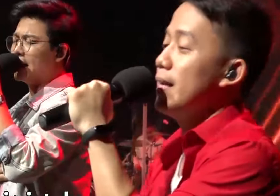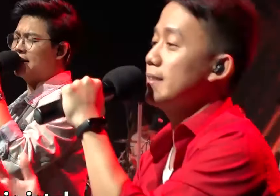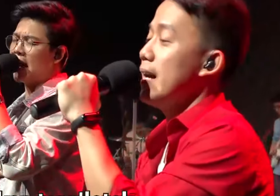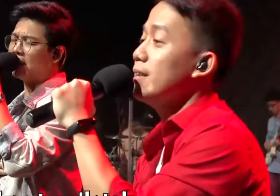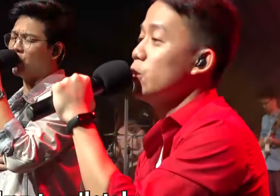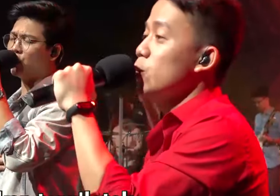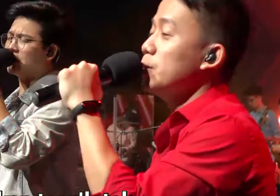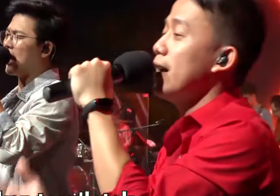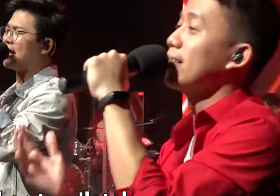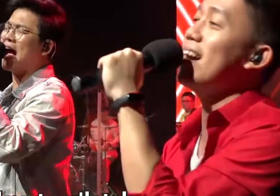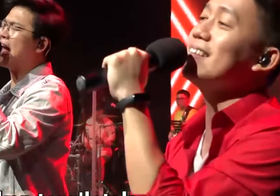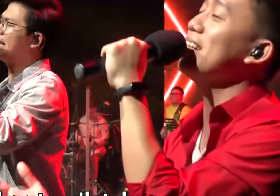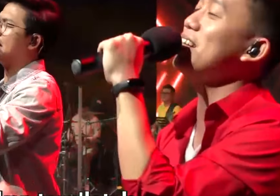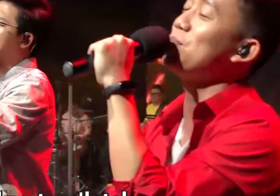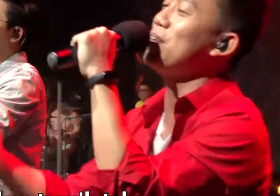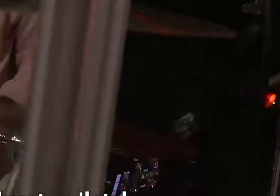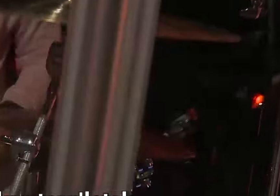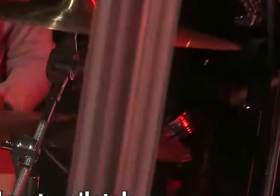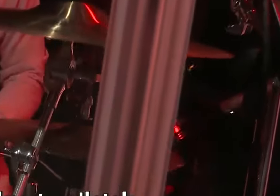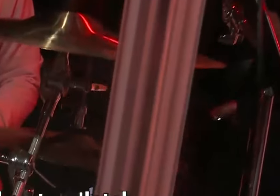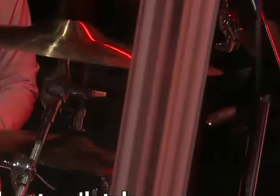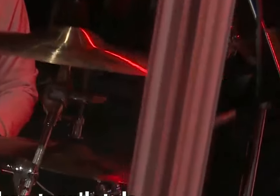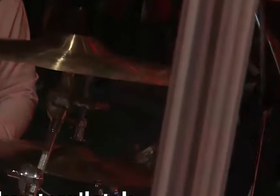Apabila ia jatuh, takkan